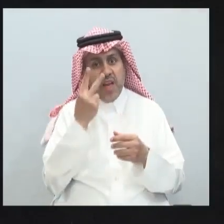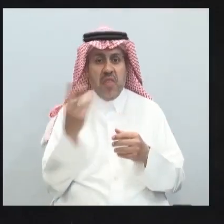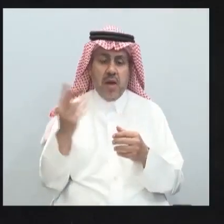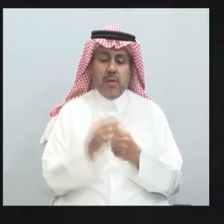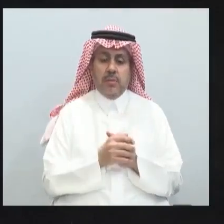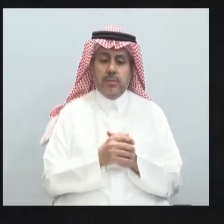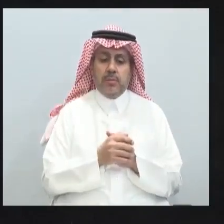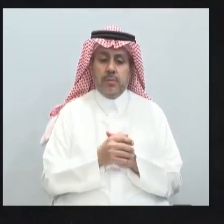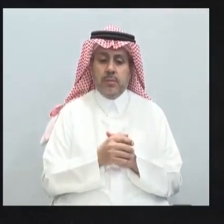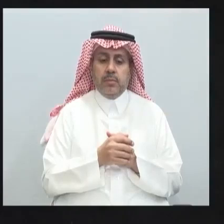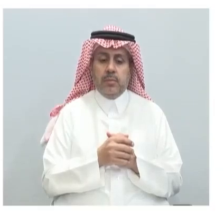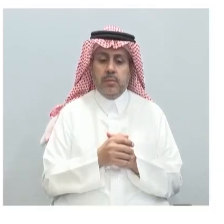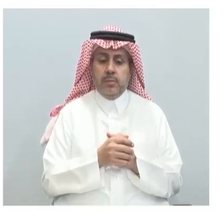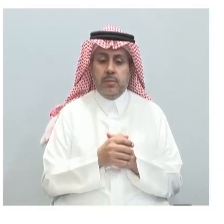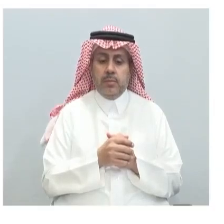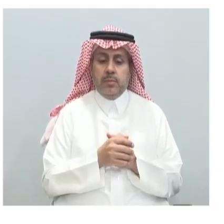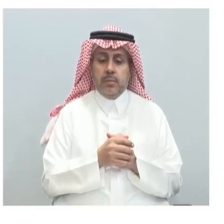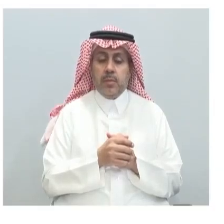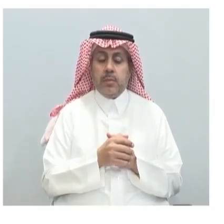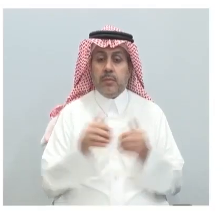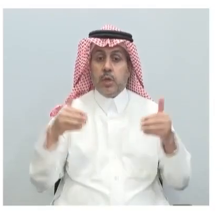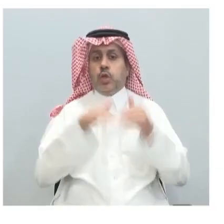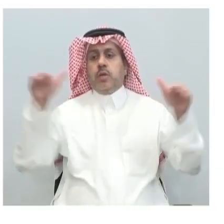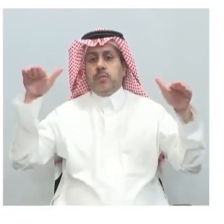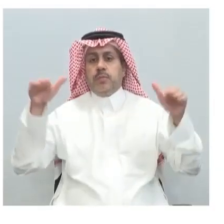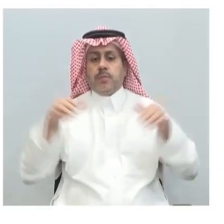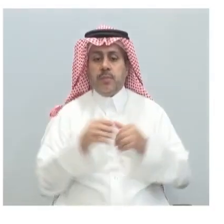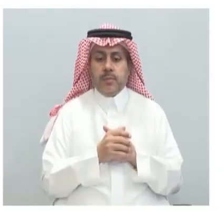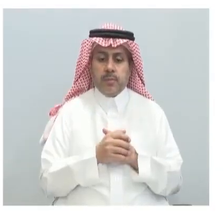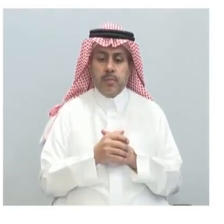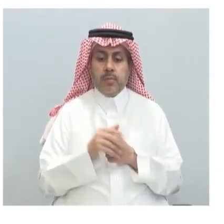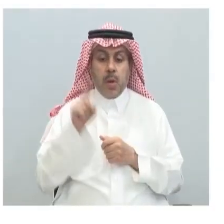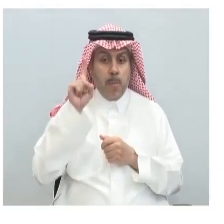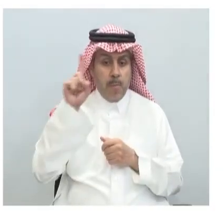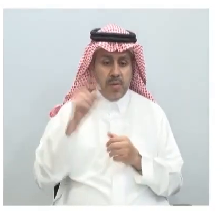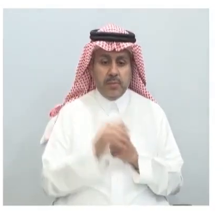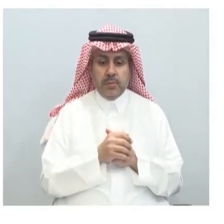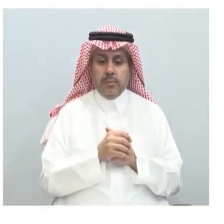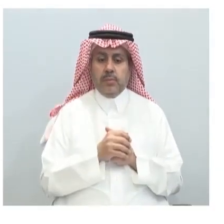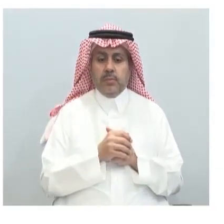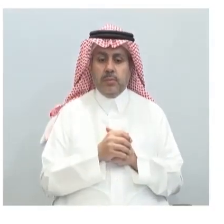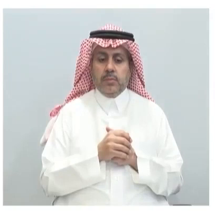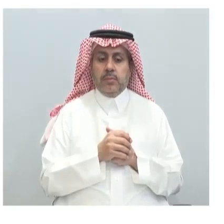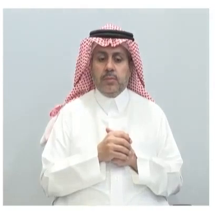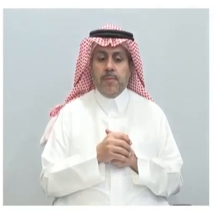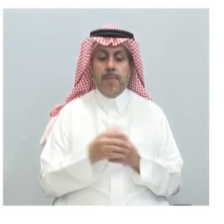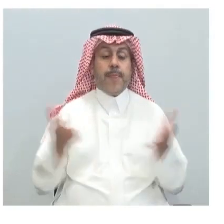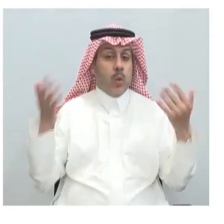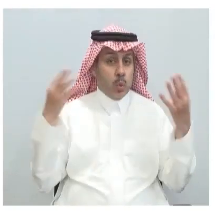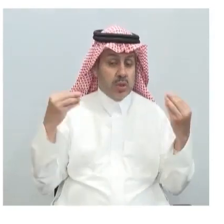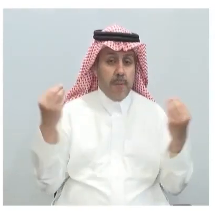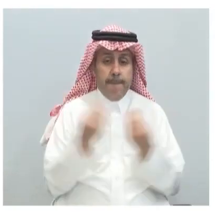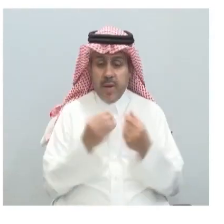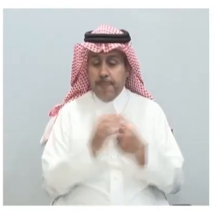ايضا سالب يحدث تنافر اذا ارتداء نرى في بي لاحظ اكسجين